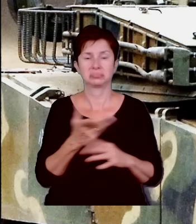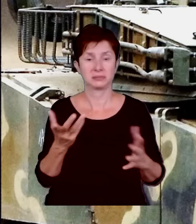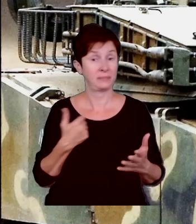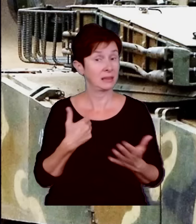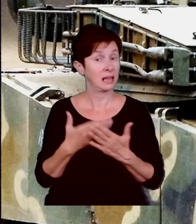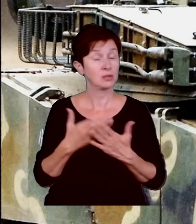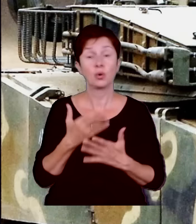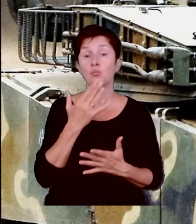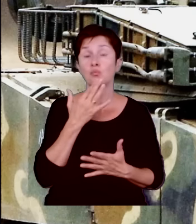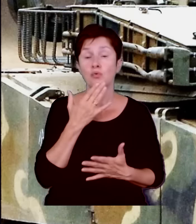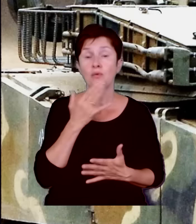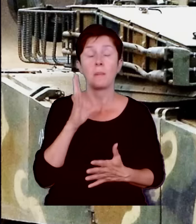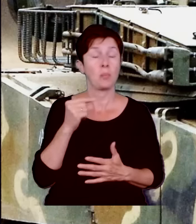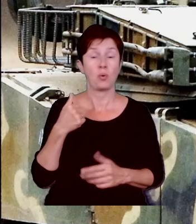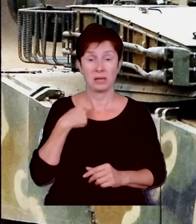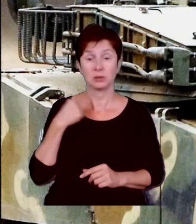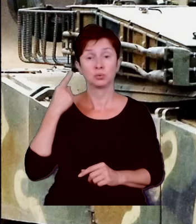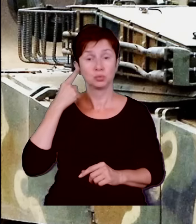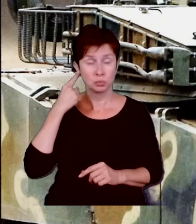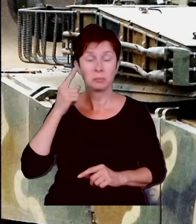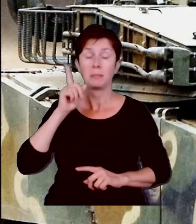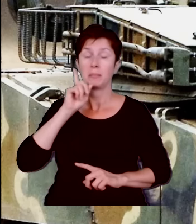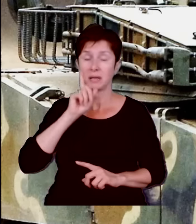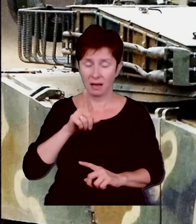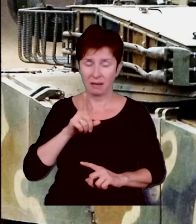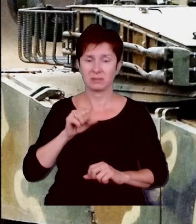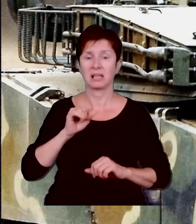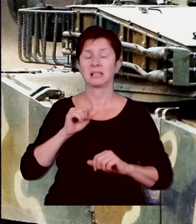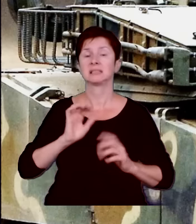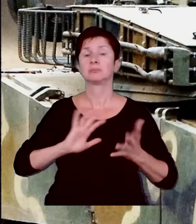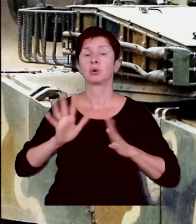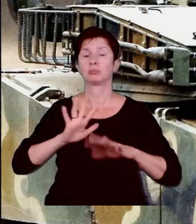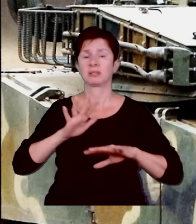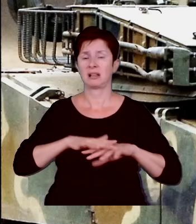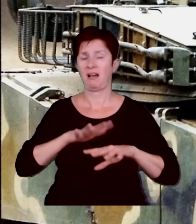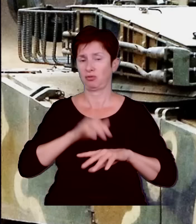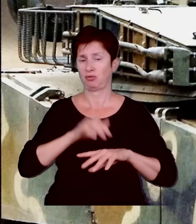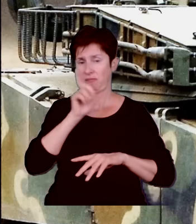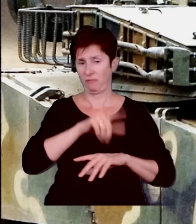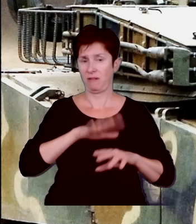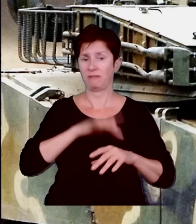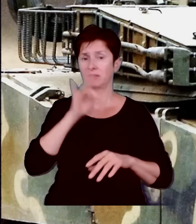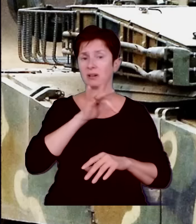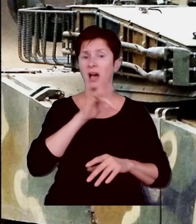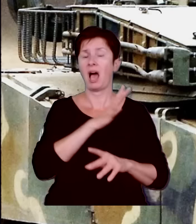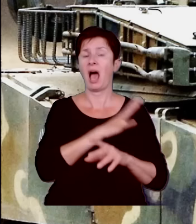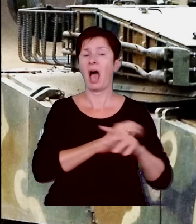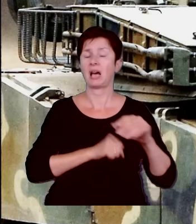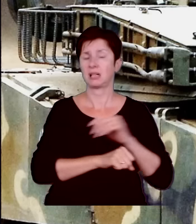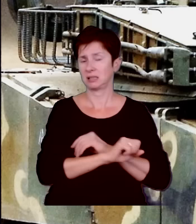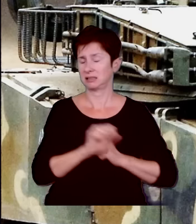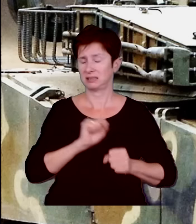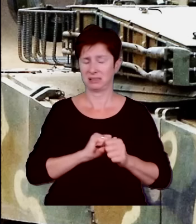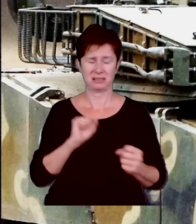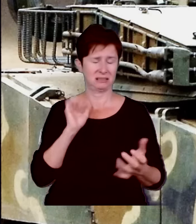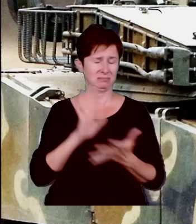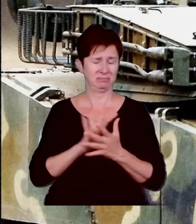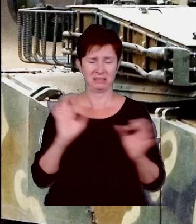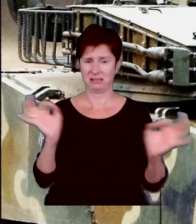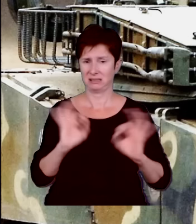mamy doniesienia o tym że rzeczywiście sposób potraktowania księdza Olszewskiego w areszcie jest zupełnie skandaliczny odbiegający od standardów i norm